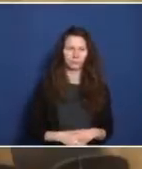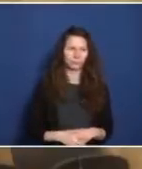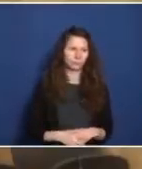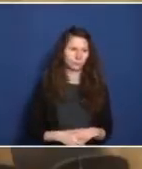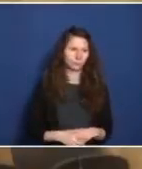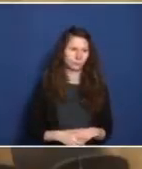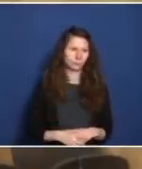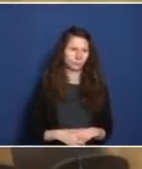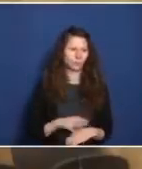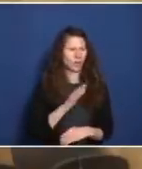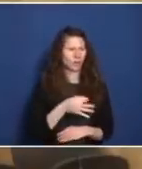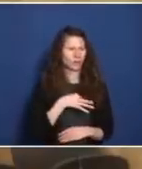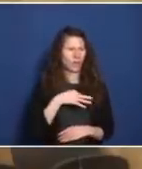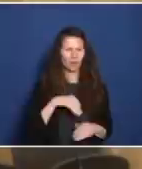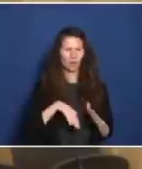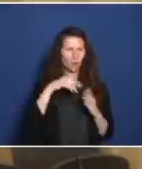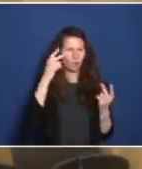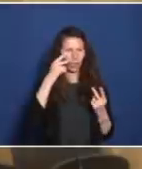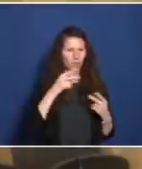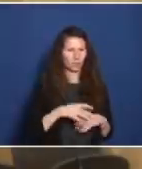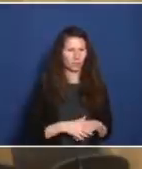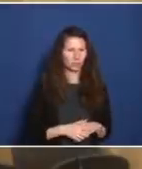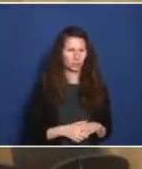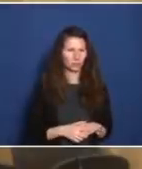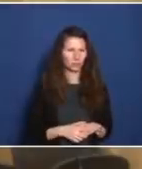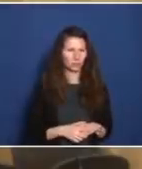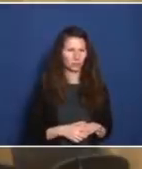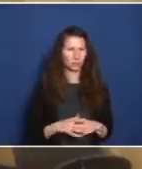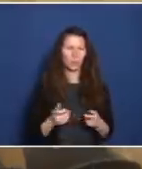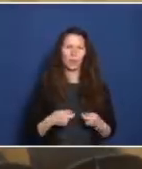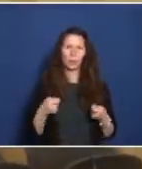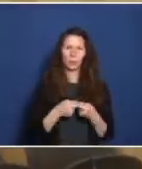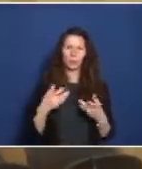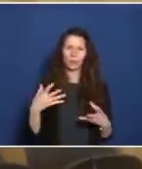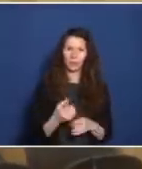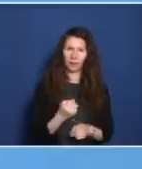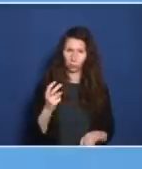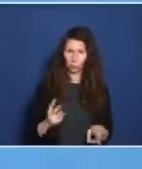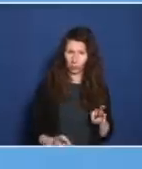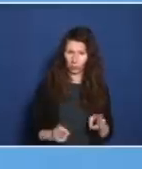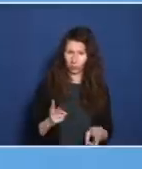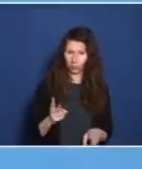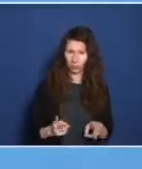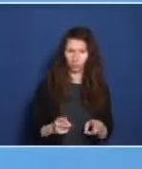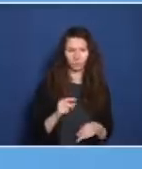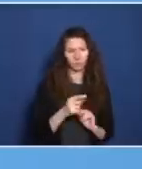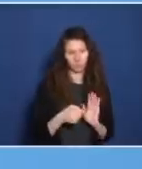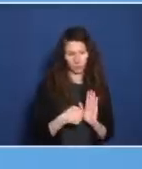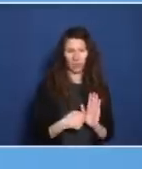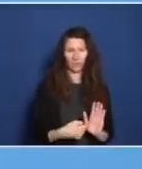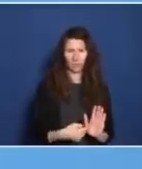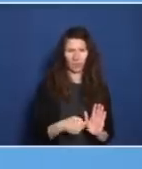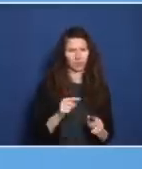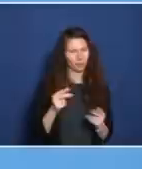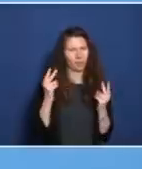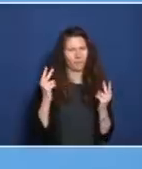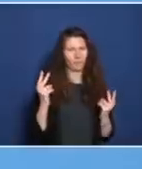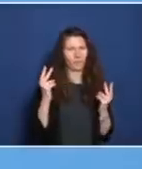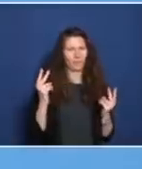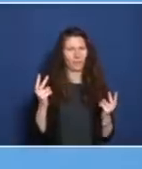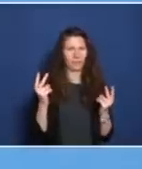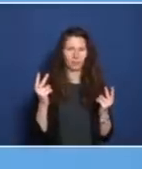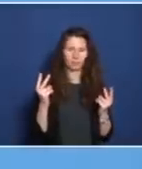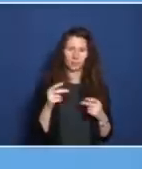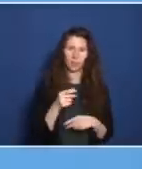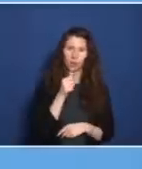Ich habe die Frage jetzt nicht ganz verstanden, aber das Bundesverfassungsgericht hat ja darauf hingewiesen, wie wichtig es ist, die Freiheitsgrade